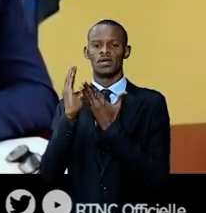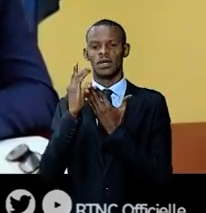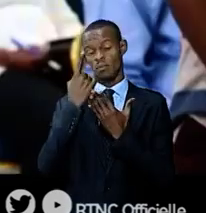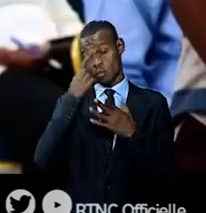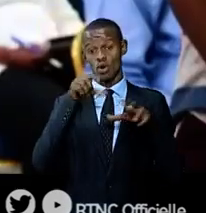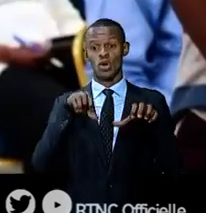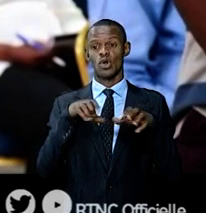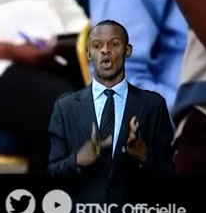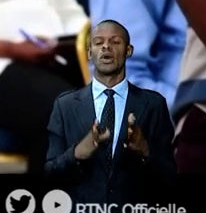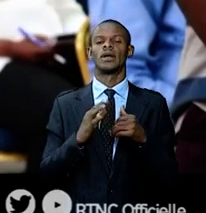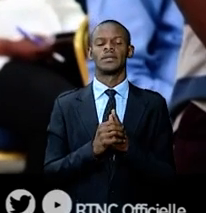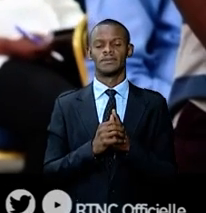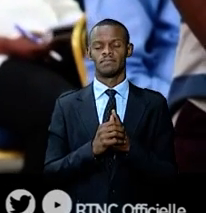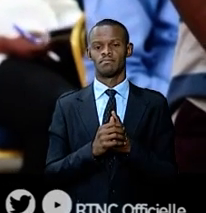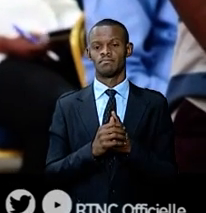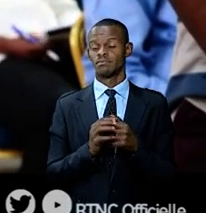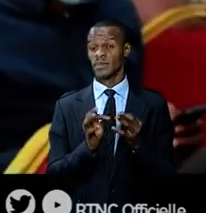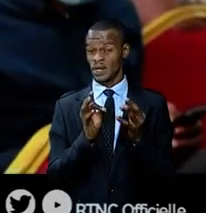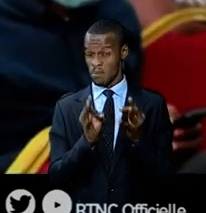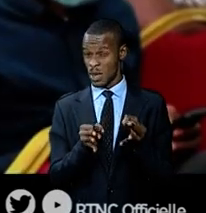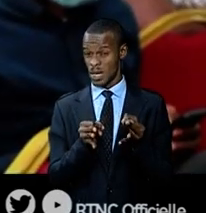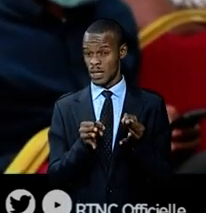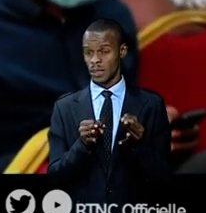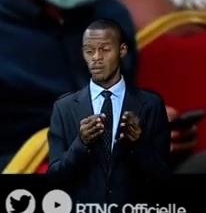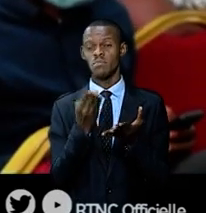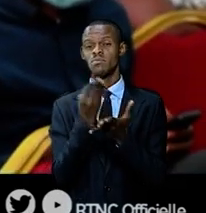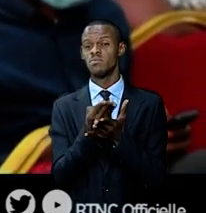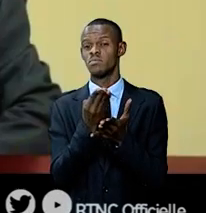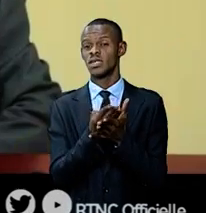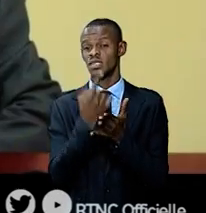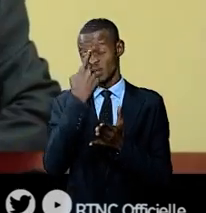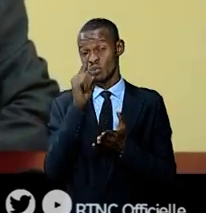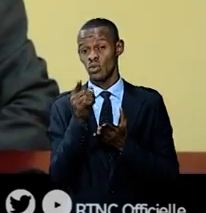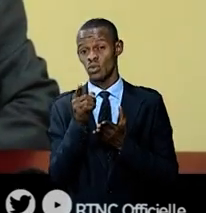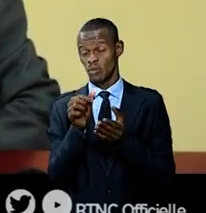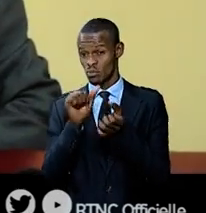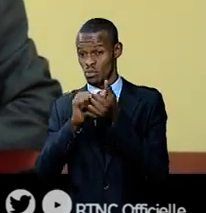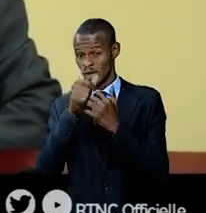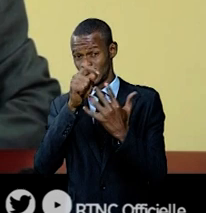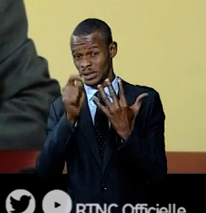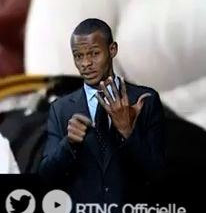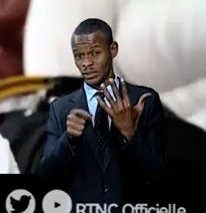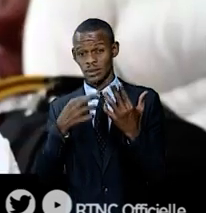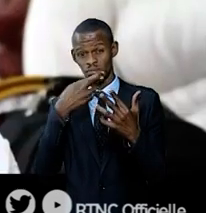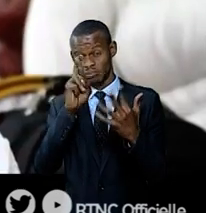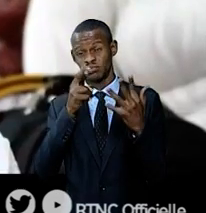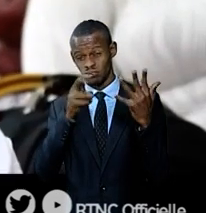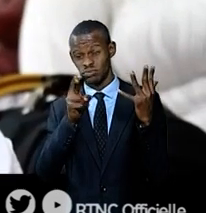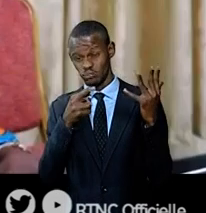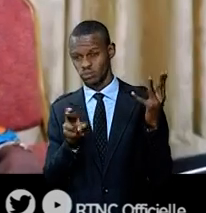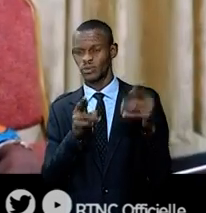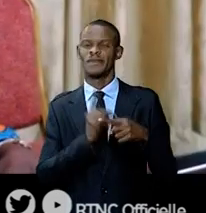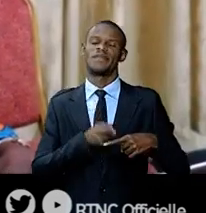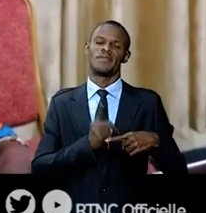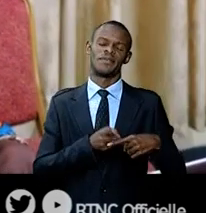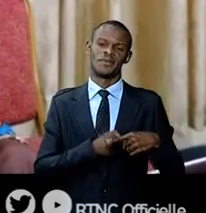Congolais. Paradoxe, le budget leur alloué n'a jamais atteint un taux d'exécution supérieur à 10% depuis